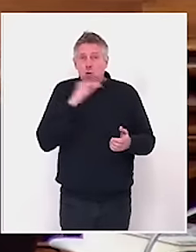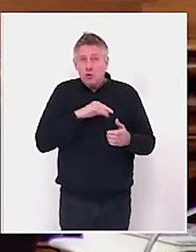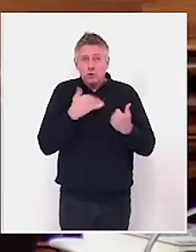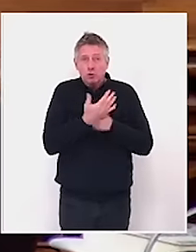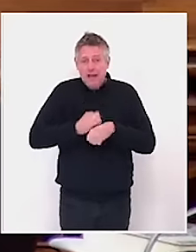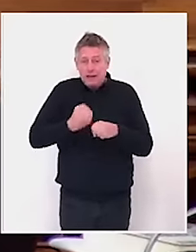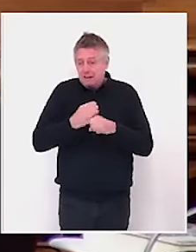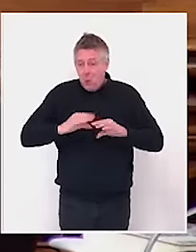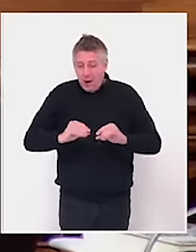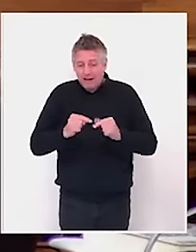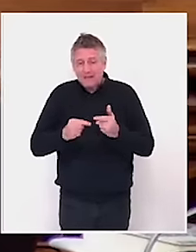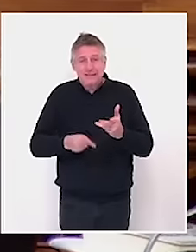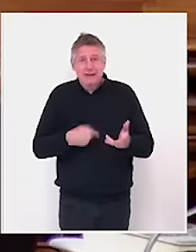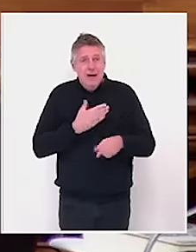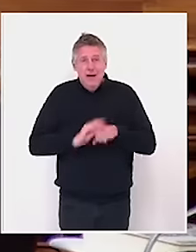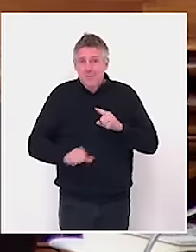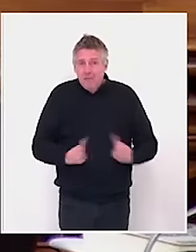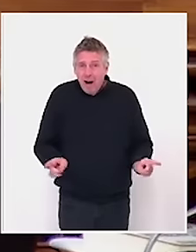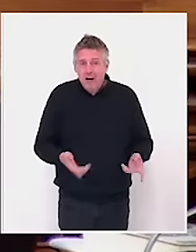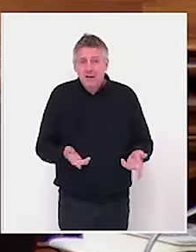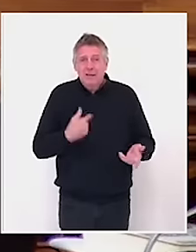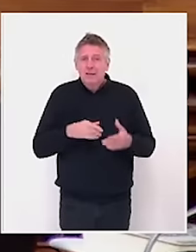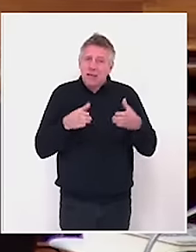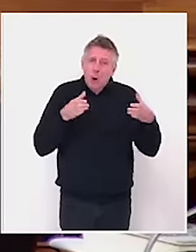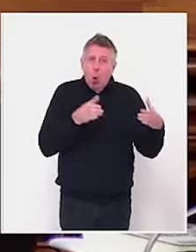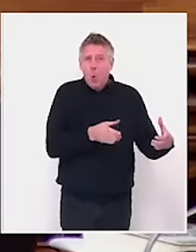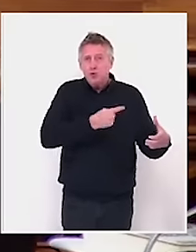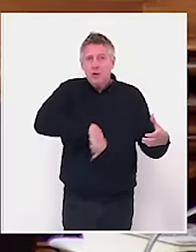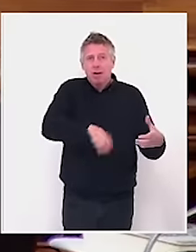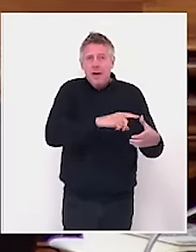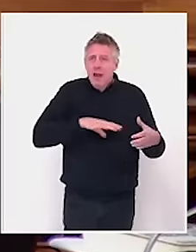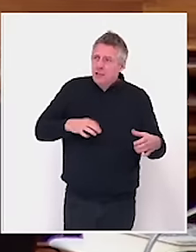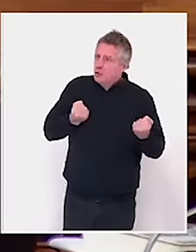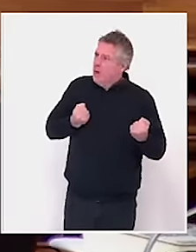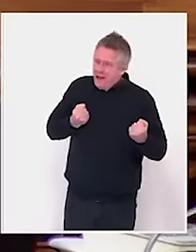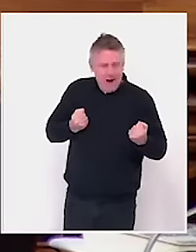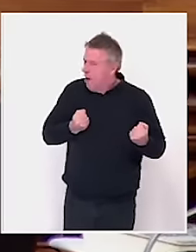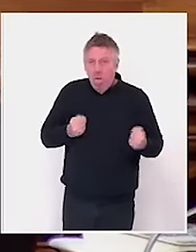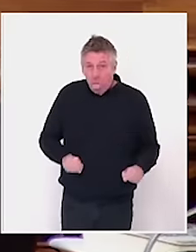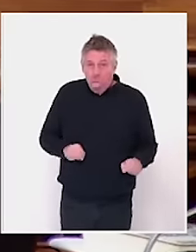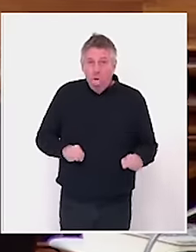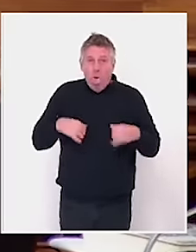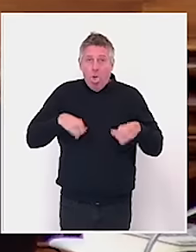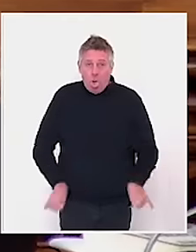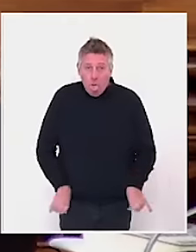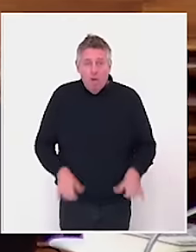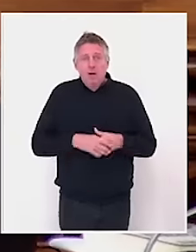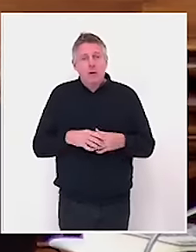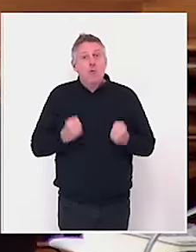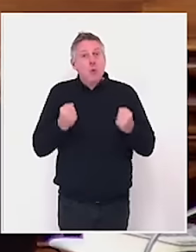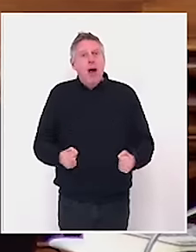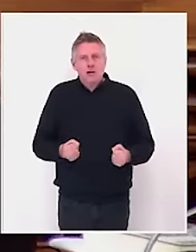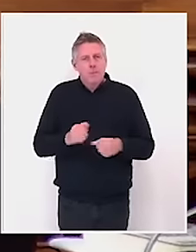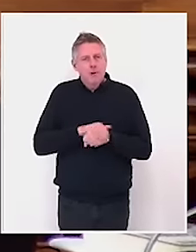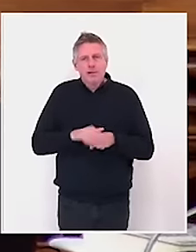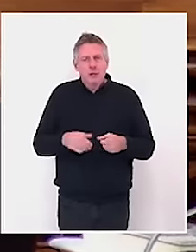cas. Et c'est révélateur aussi d'une gauche qui n'assume pas, et là, qui manque de courage pour le coup, qui manque à la fois d'un courage politique et aussi